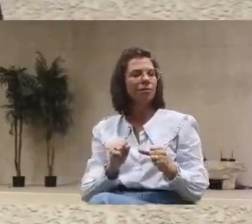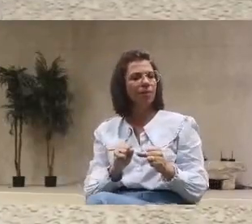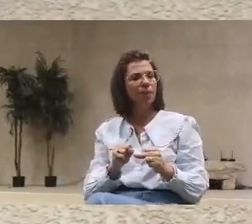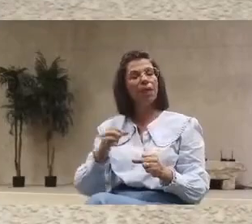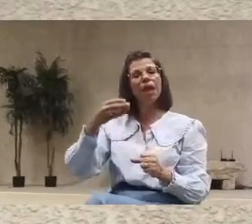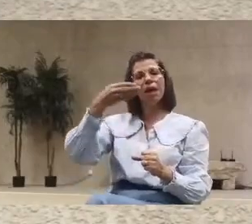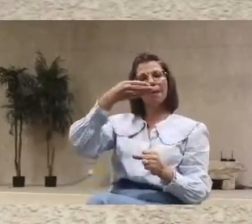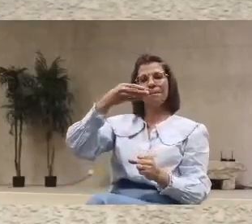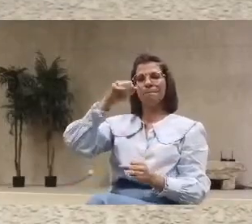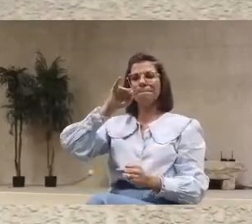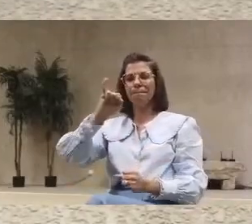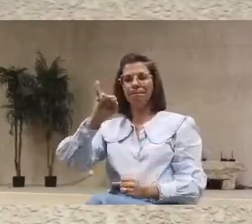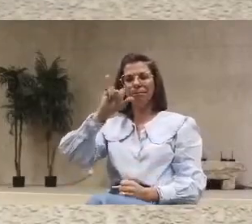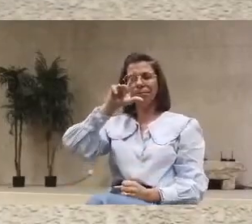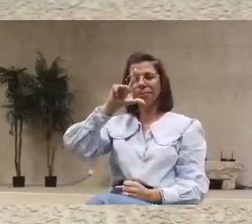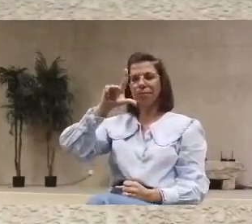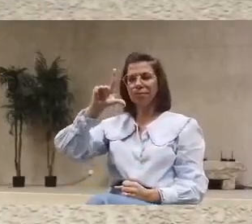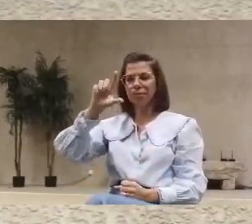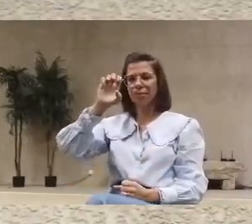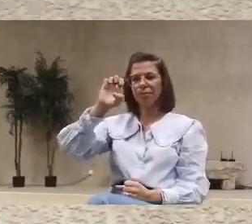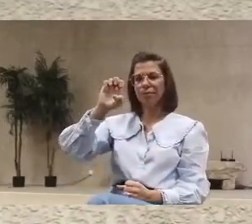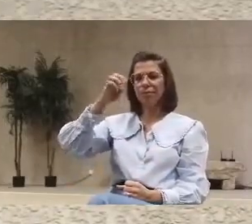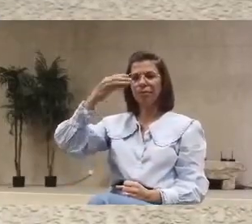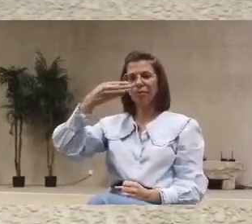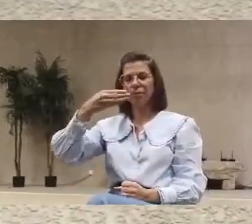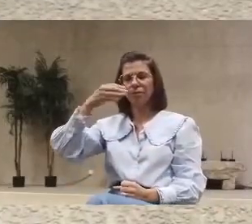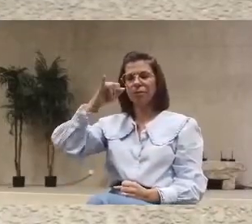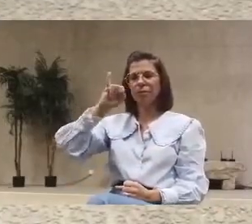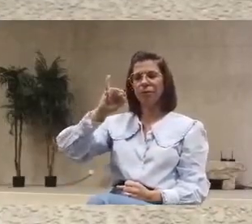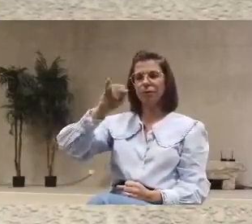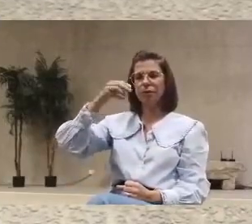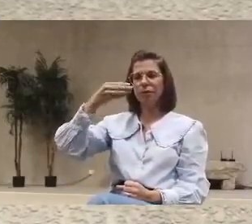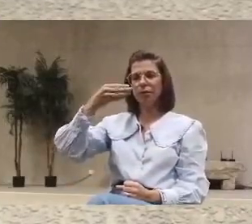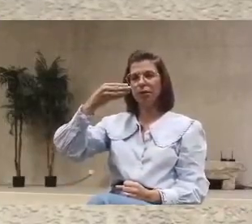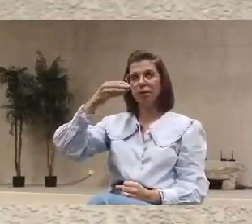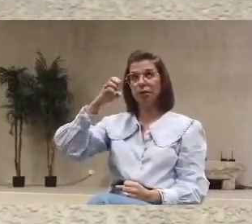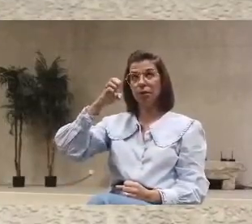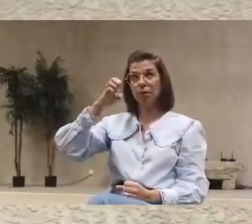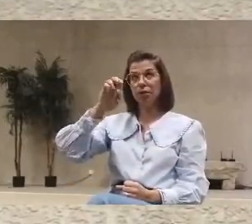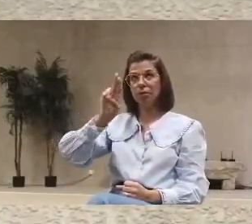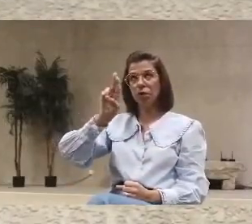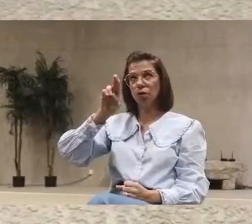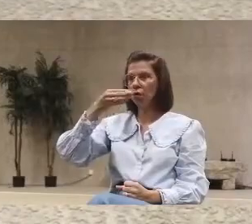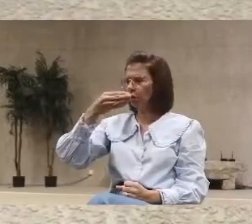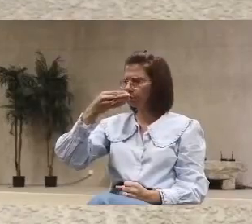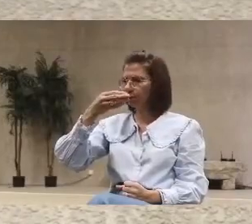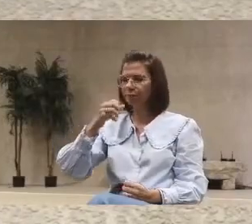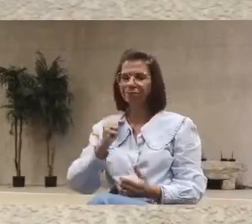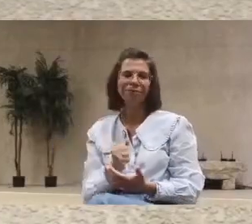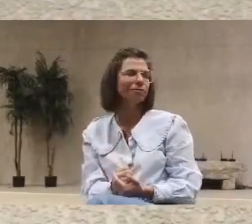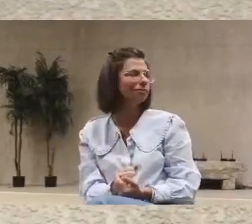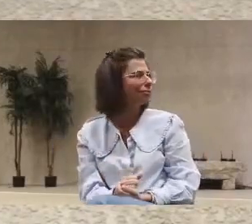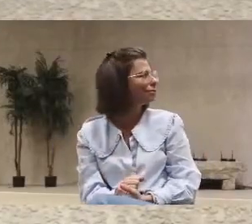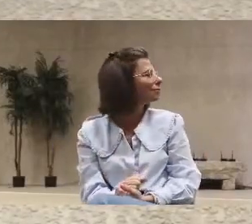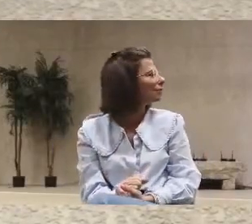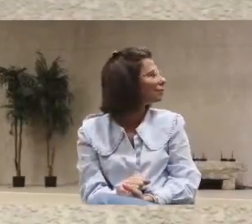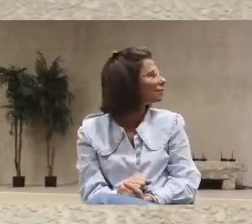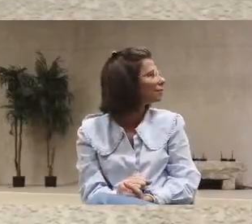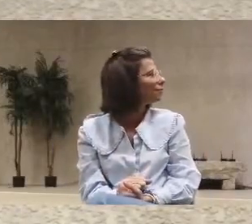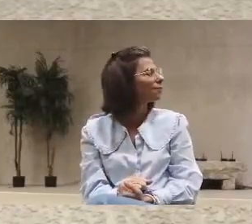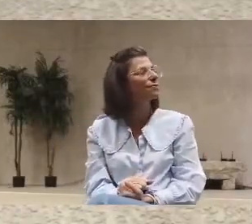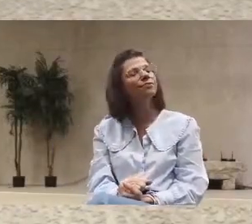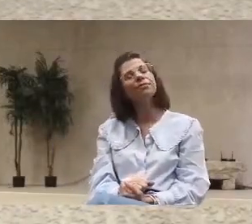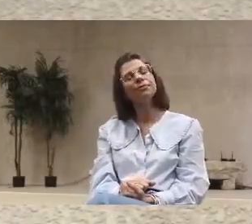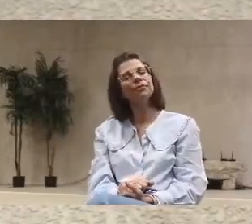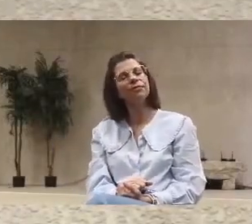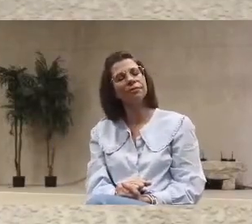C'est la raison pour laquelle j'aimerais, parce que le royaume de Dieu, là quand Paul dit, Romains 14, 17, que le royaume de Dieu, c'est